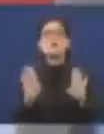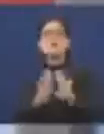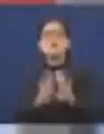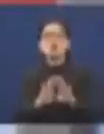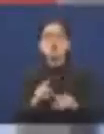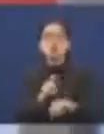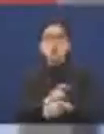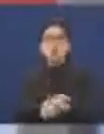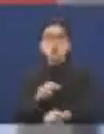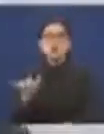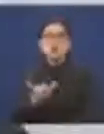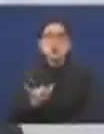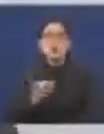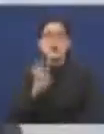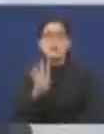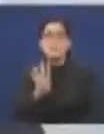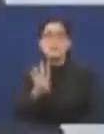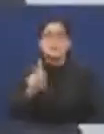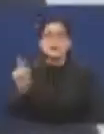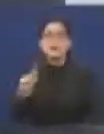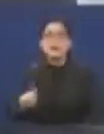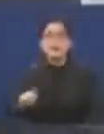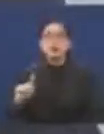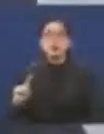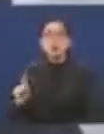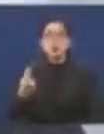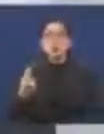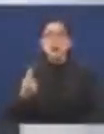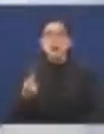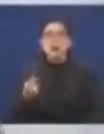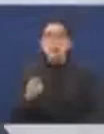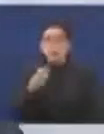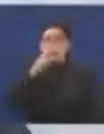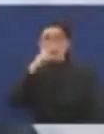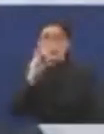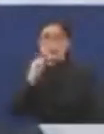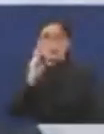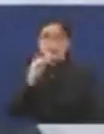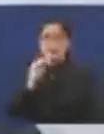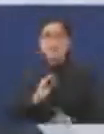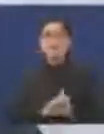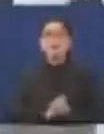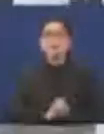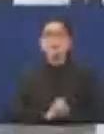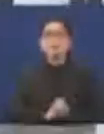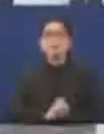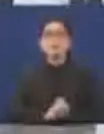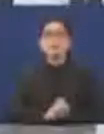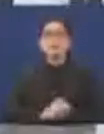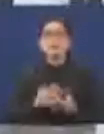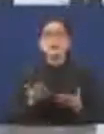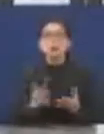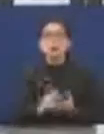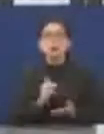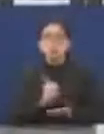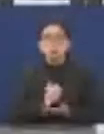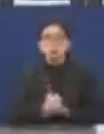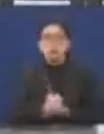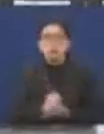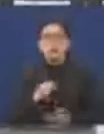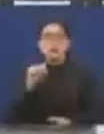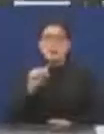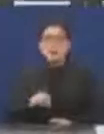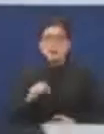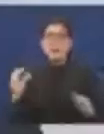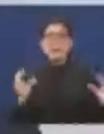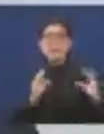4 menit dan akan dimulai saat Bapak berbicara. Silakan Pak. Jadi memang karena ini debat Pak, ya